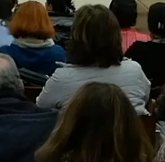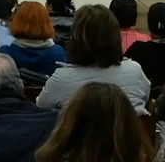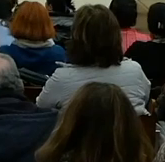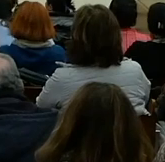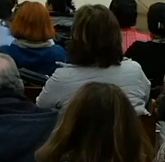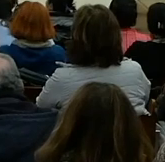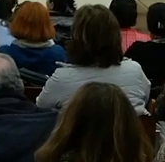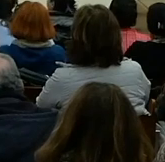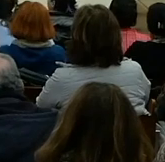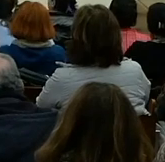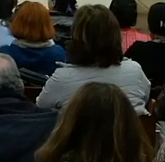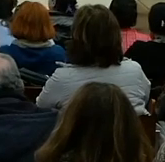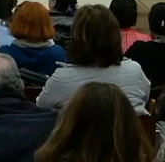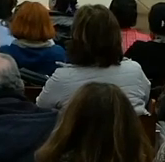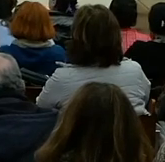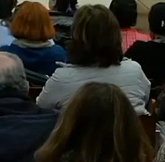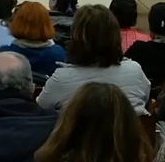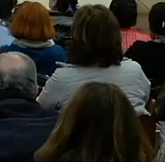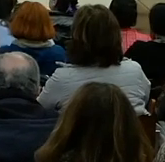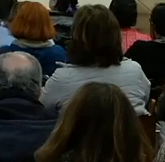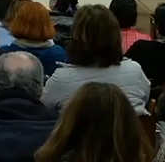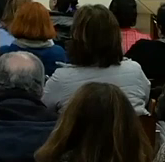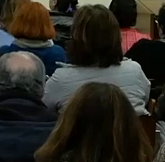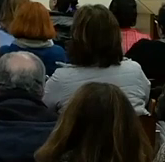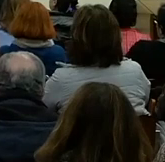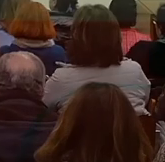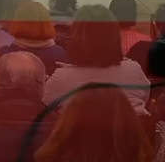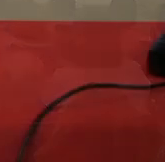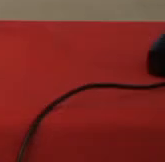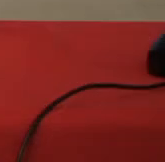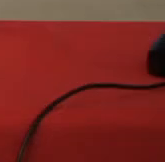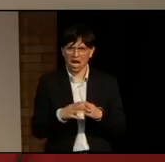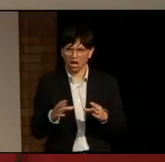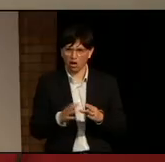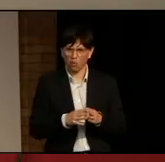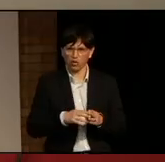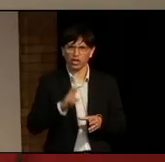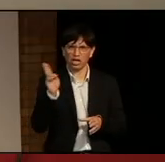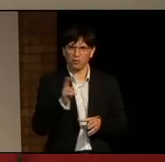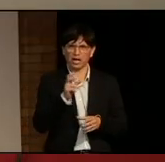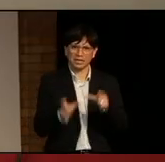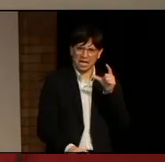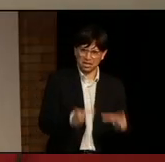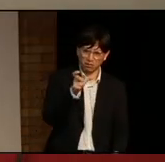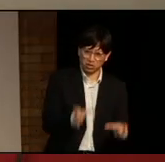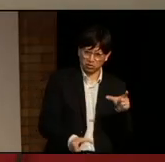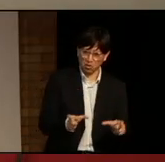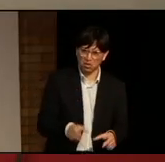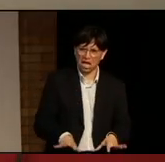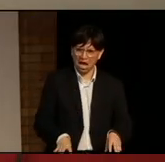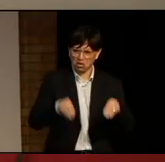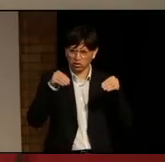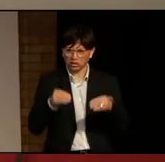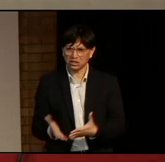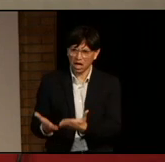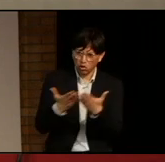diciamo di ciò che la presenza di Riccardo ha provocato nella loro comunità parrocchiale tanto che alcuni ragazzi hanno poi scelto di iniziare il